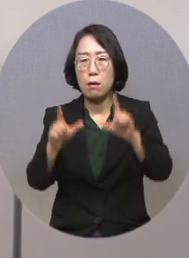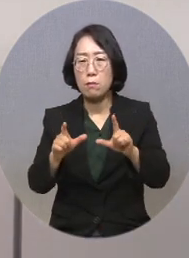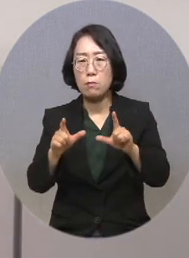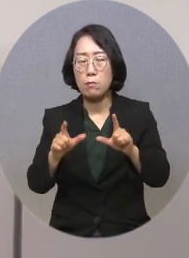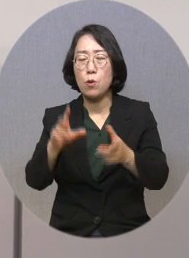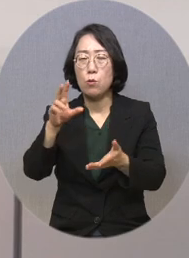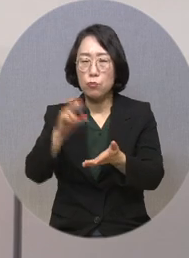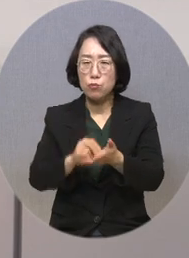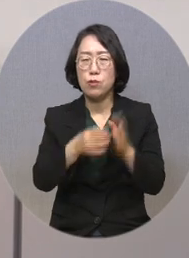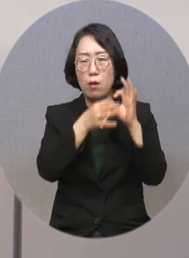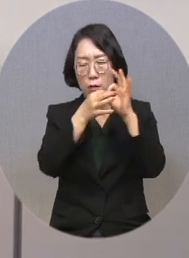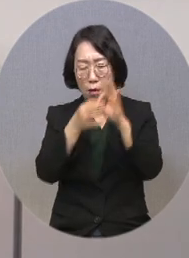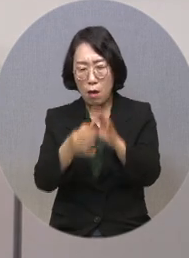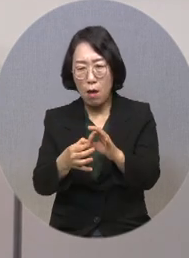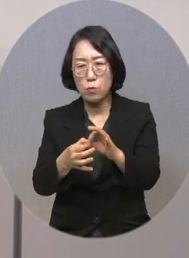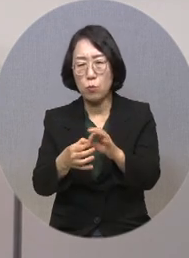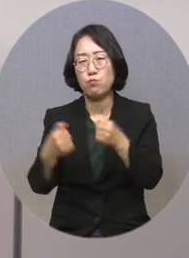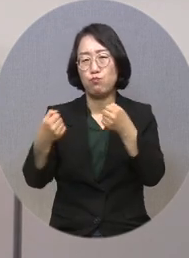겪고 있습니다.